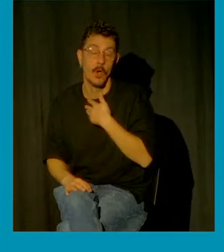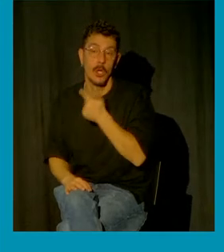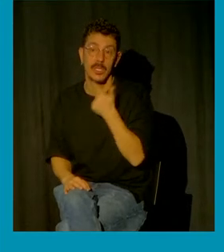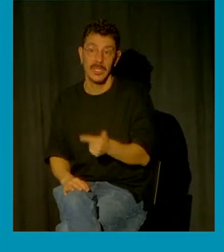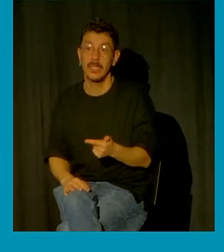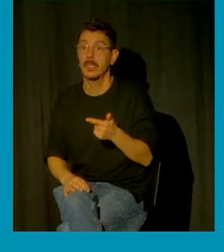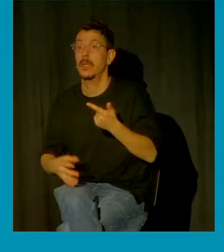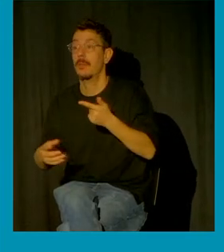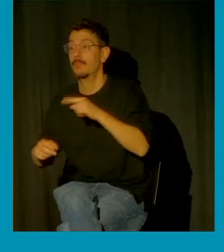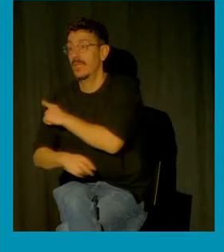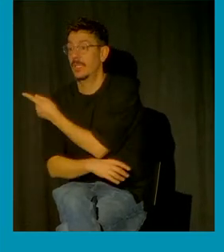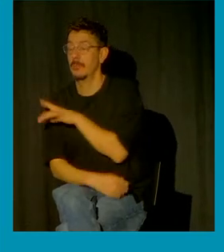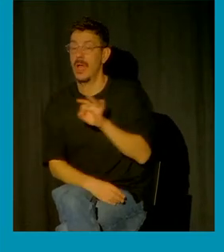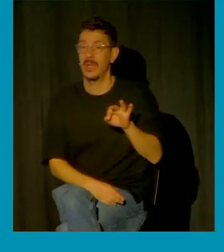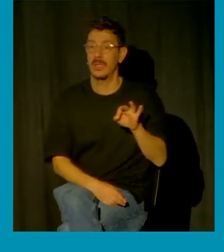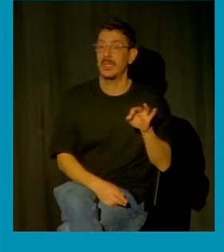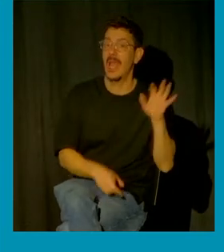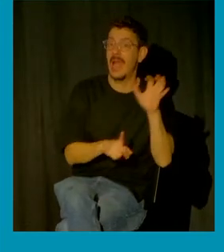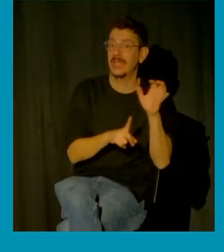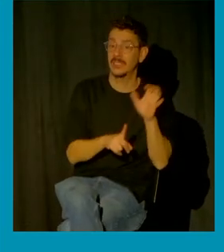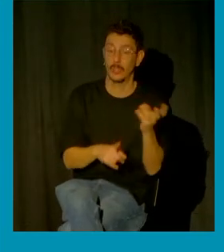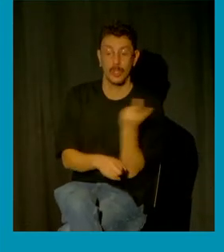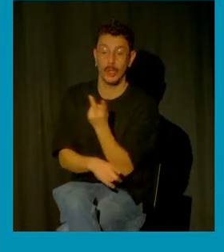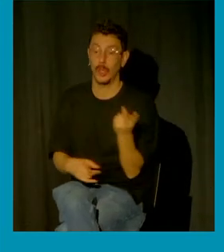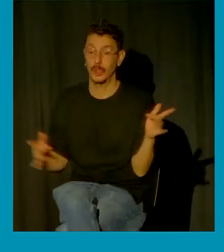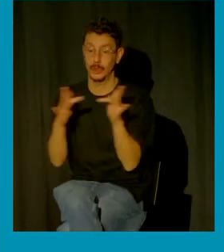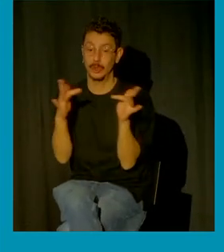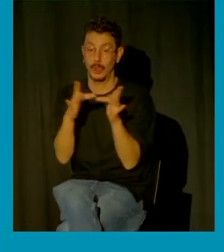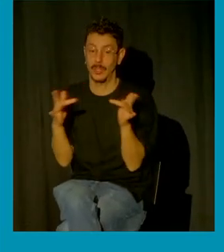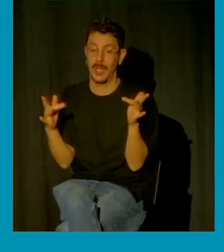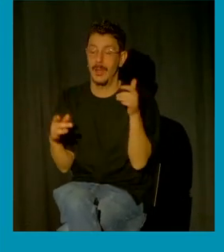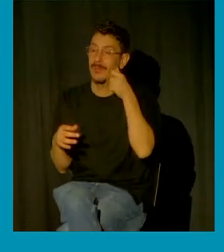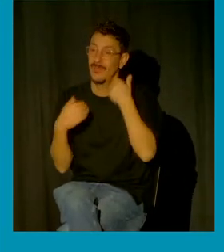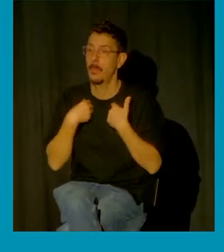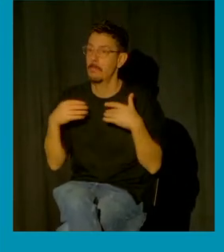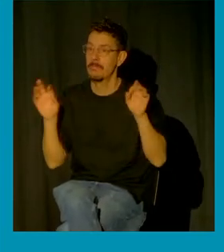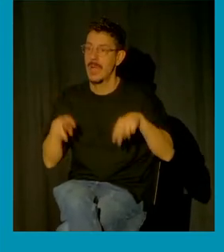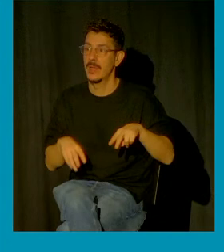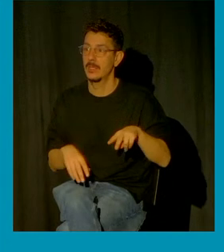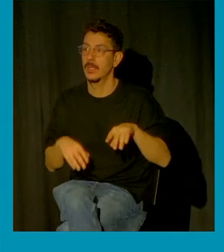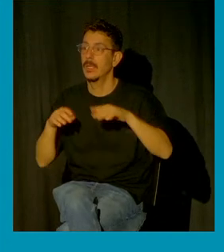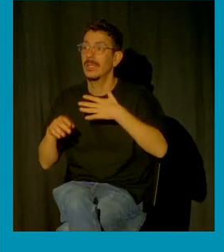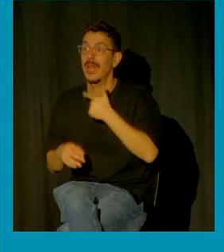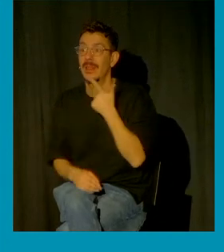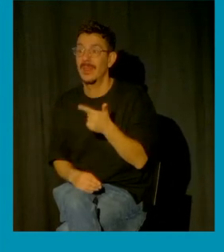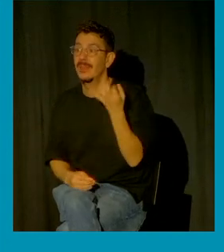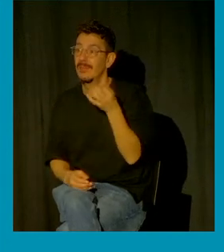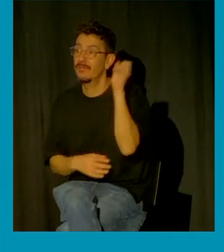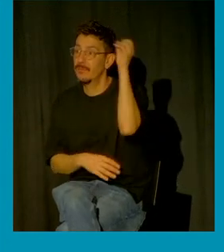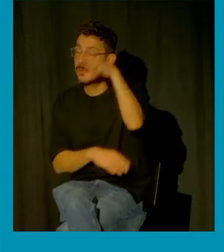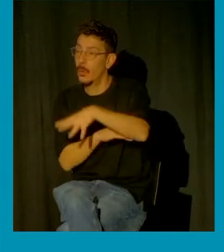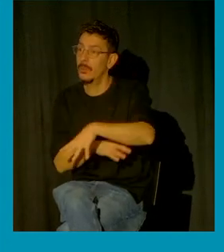supervivent i per tant posar el focus sobre l'autonomia el desig la multiplicitat de pràctiques